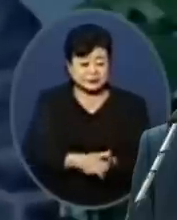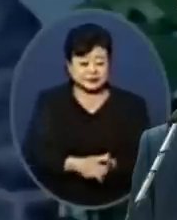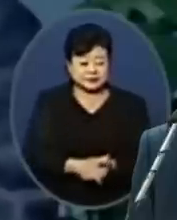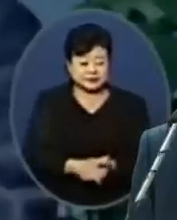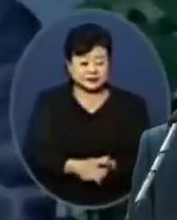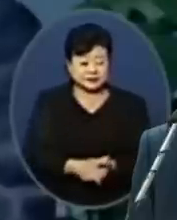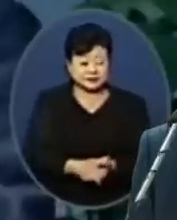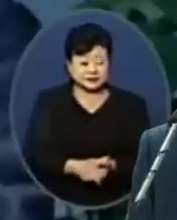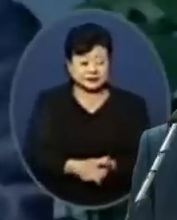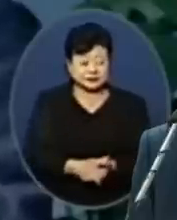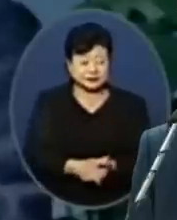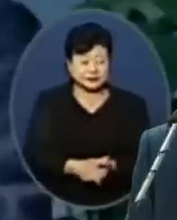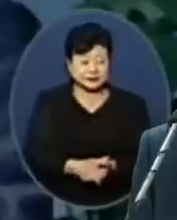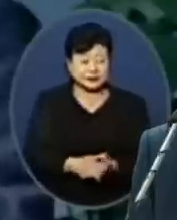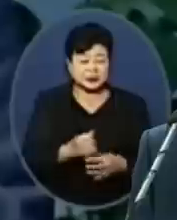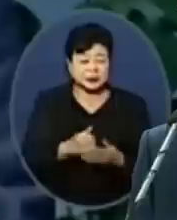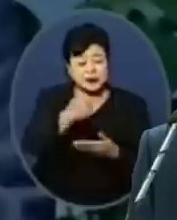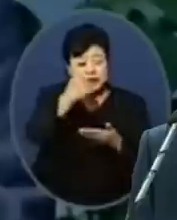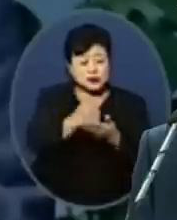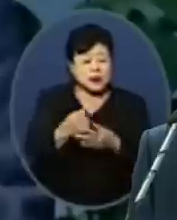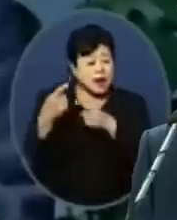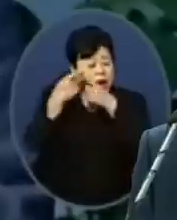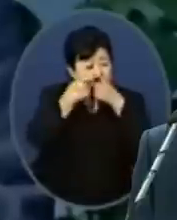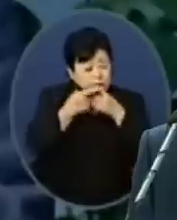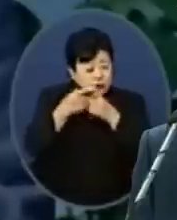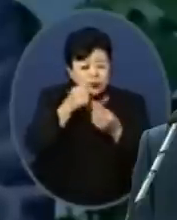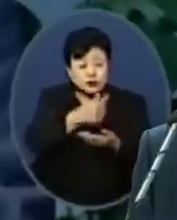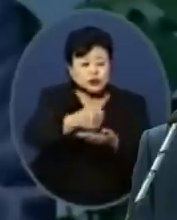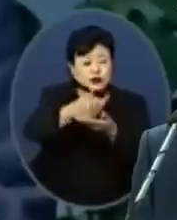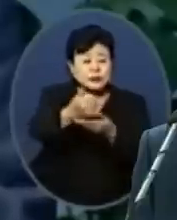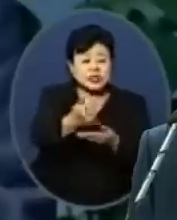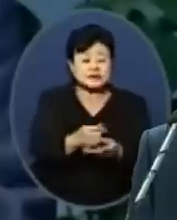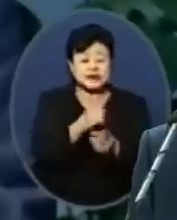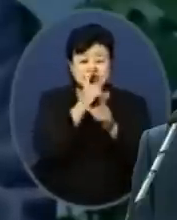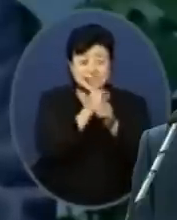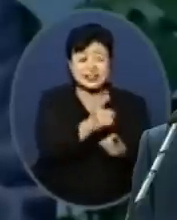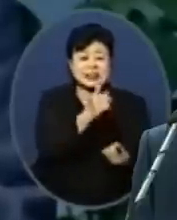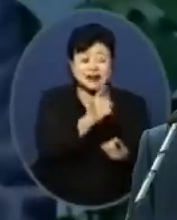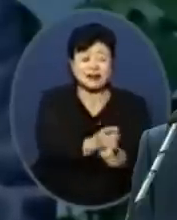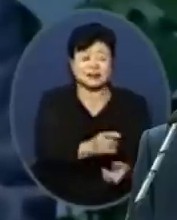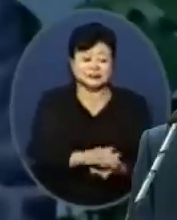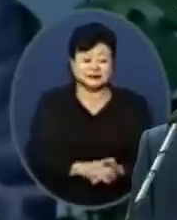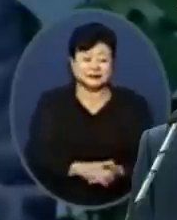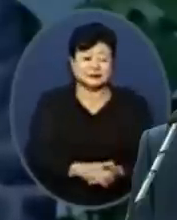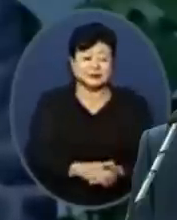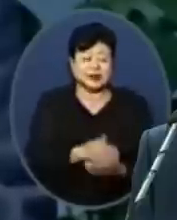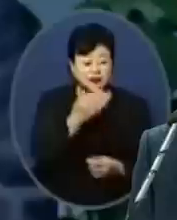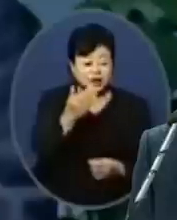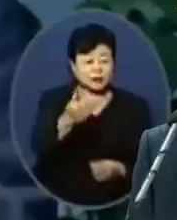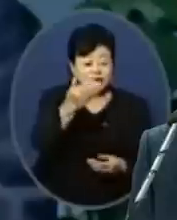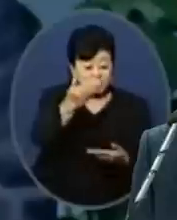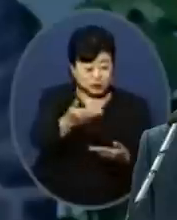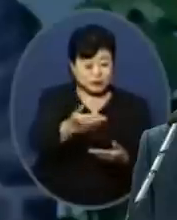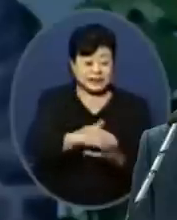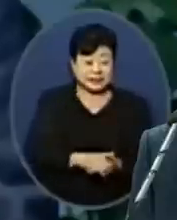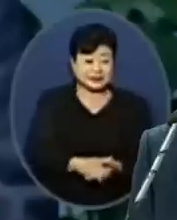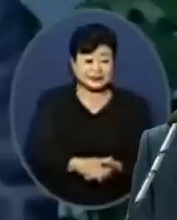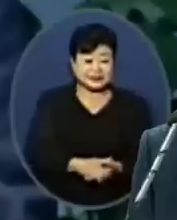것입니다. 그러므로 죄와 허물은 주님이 이미 이겨놓은 것을 여러분에게 주시는